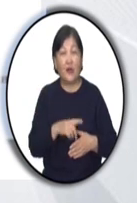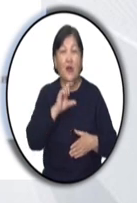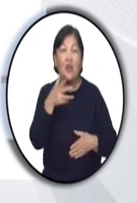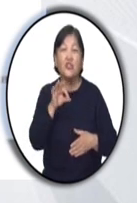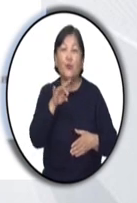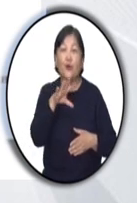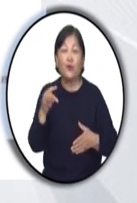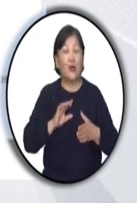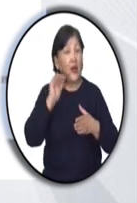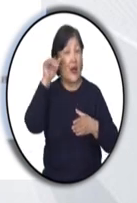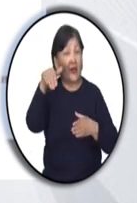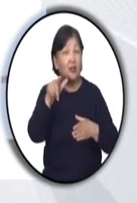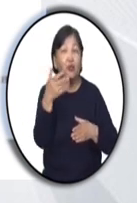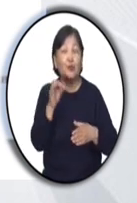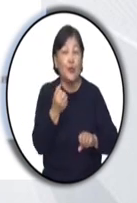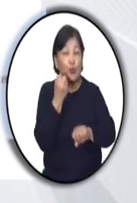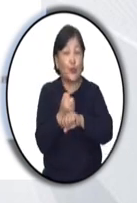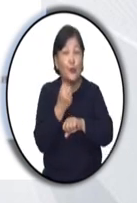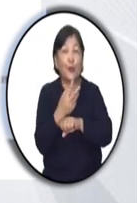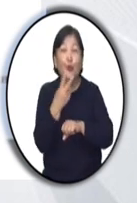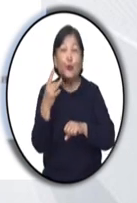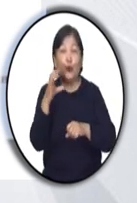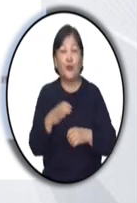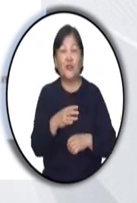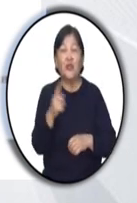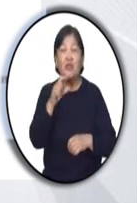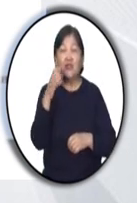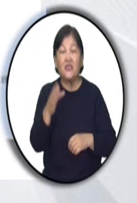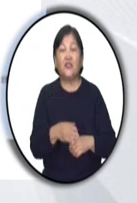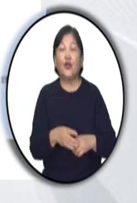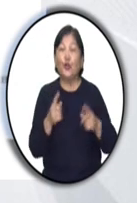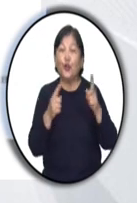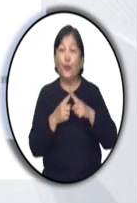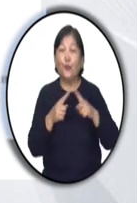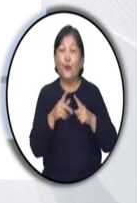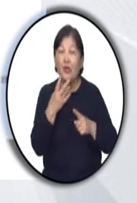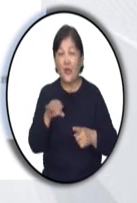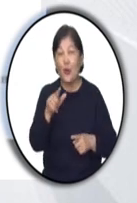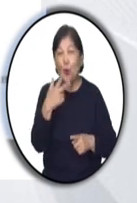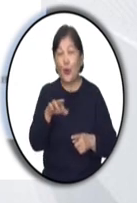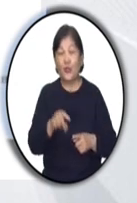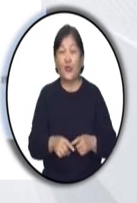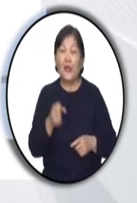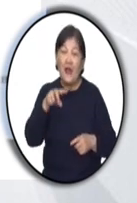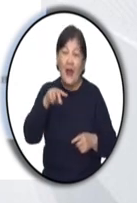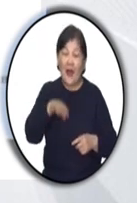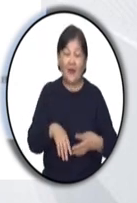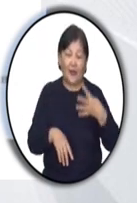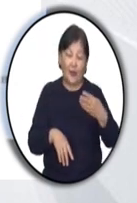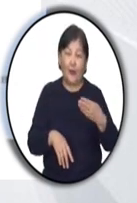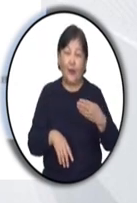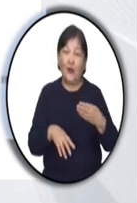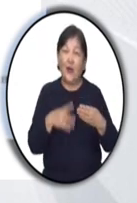импортондоо бол одоо экспортондоо голцоо дандаа чулуун нөөс, цэсийн баяжмал, төмрийн